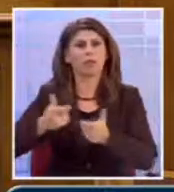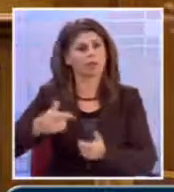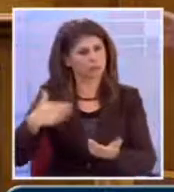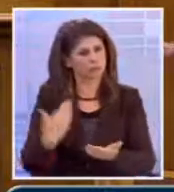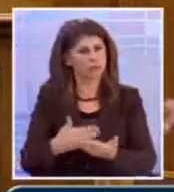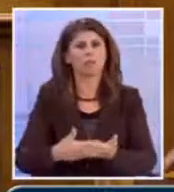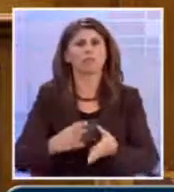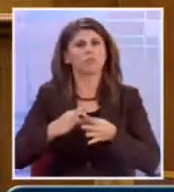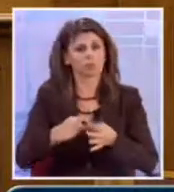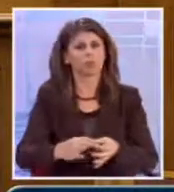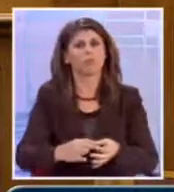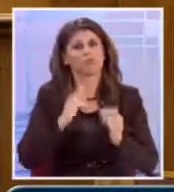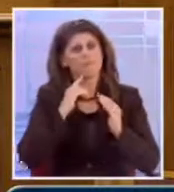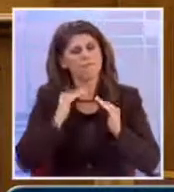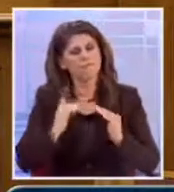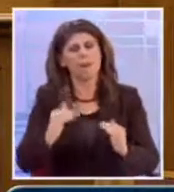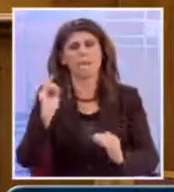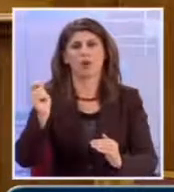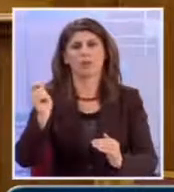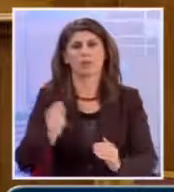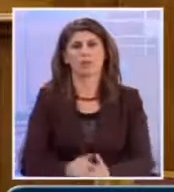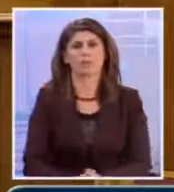για τη συνέχιση της ίδιας πολιτικής.